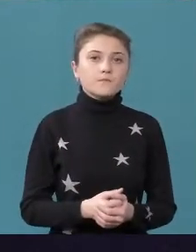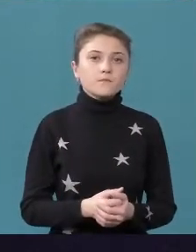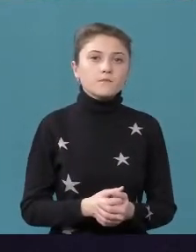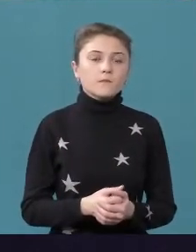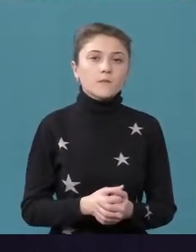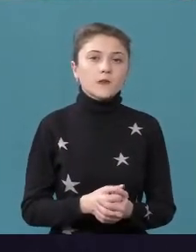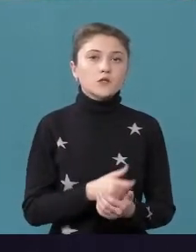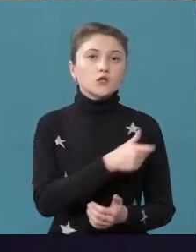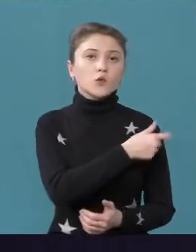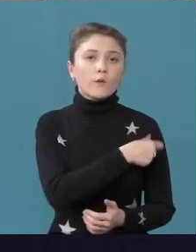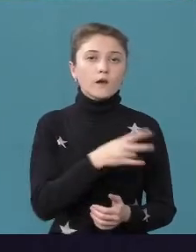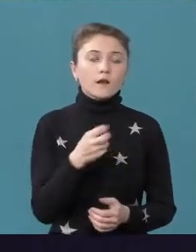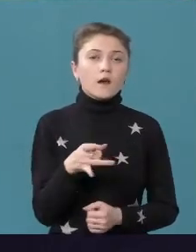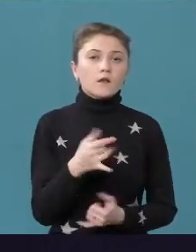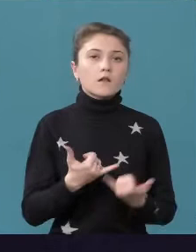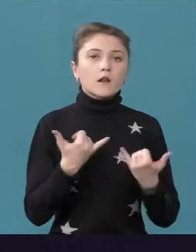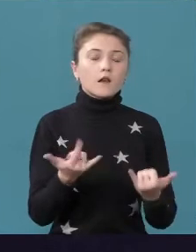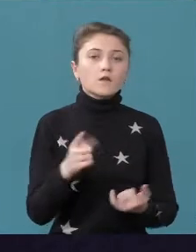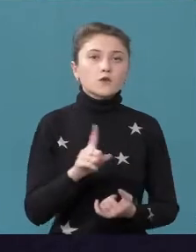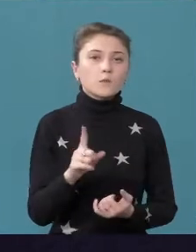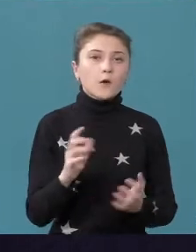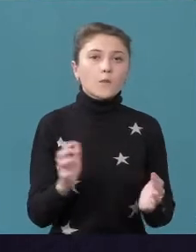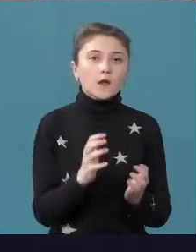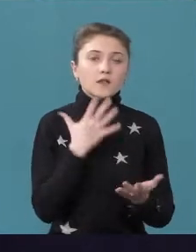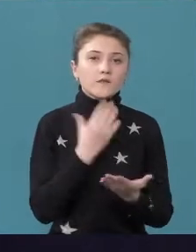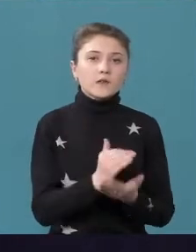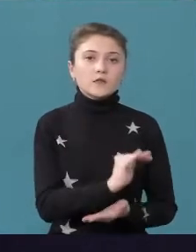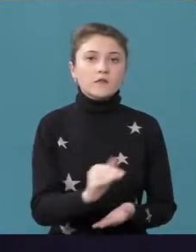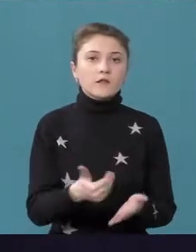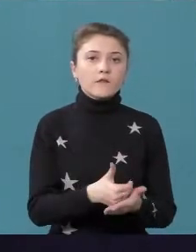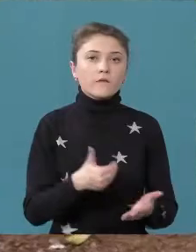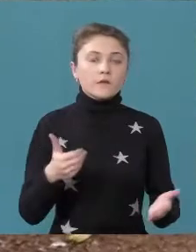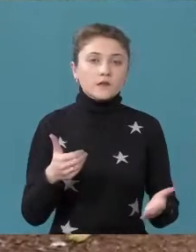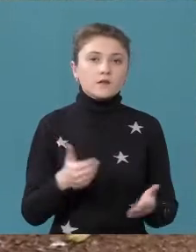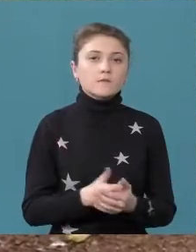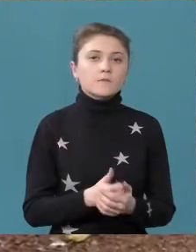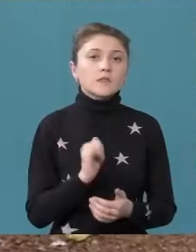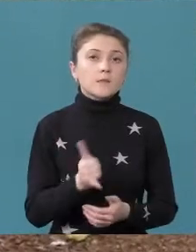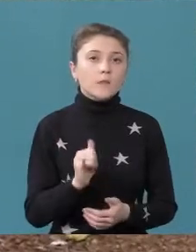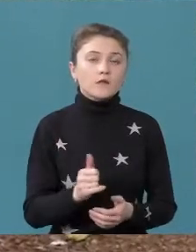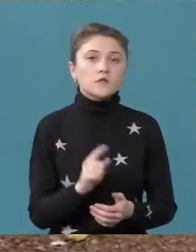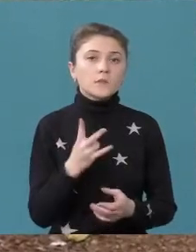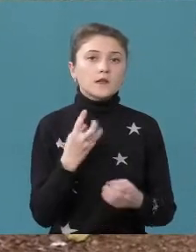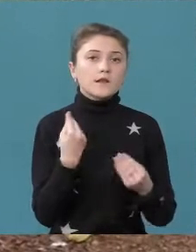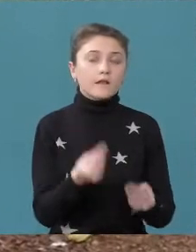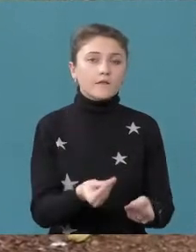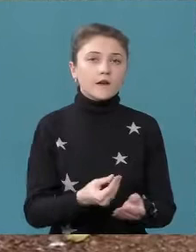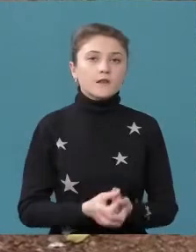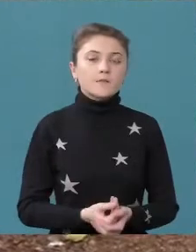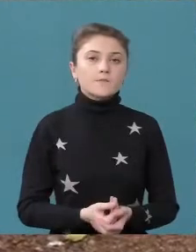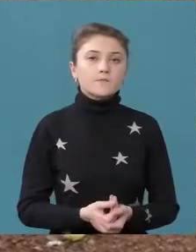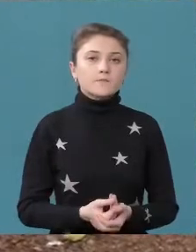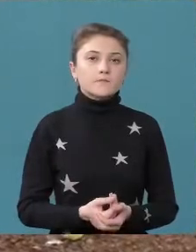на районі для того, щоб оберігати своїх дітей від тітушок, для того, щоб не давати